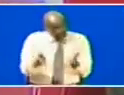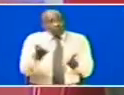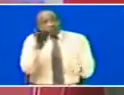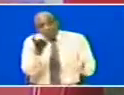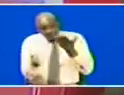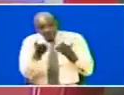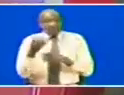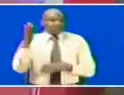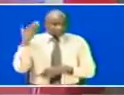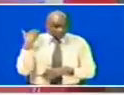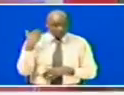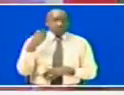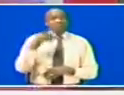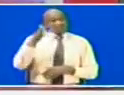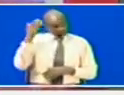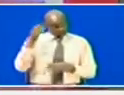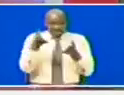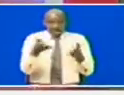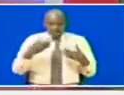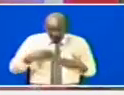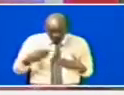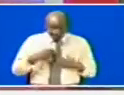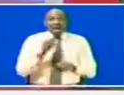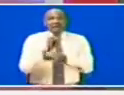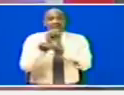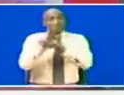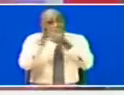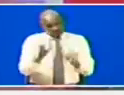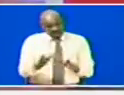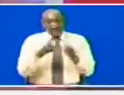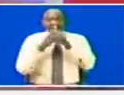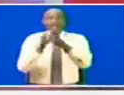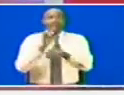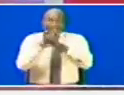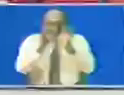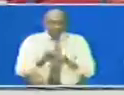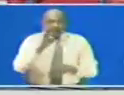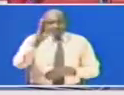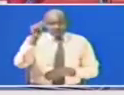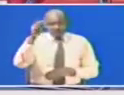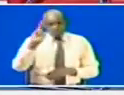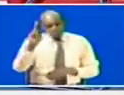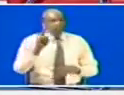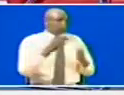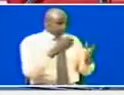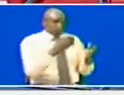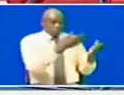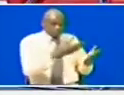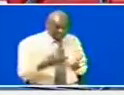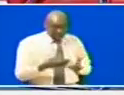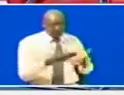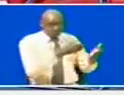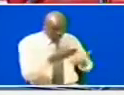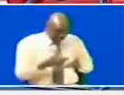hali awali, aliyenami studio ni si mwingine bali ni mshauri na saha babu wa kasi yaka. Karibu sana. Nashukuru. Karibu katika KTN